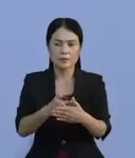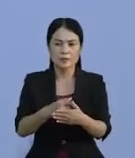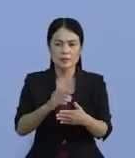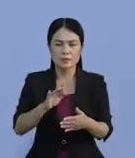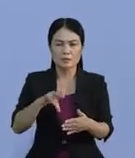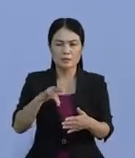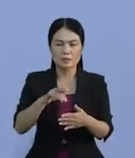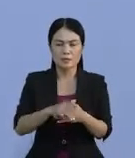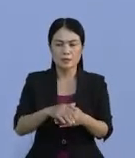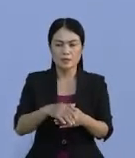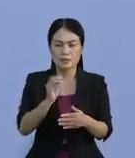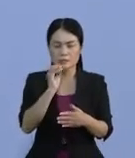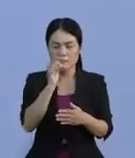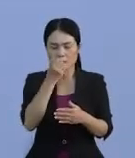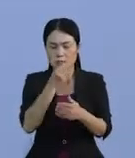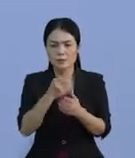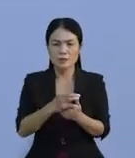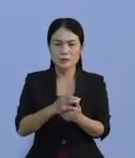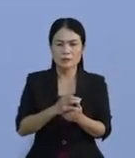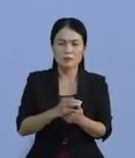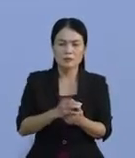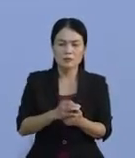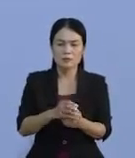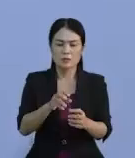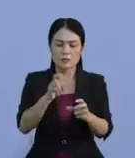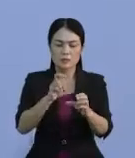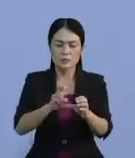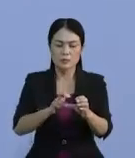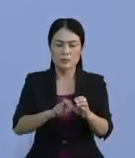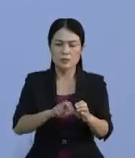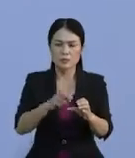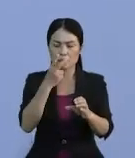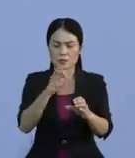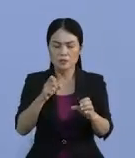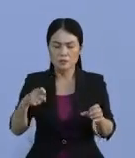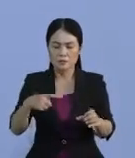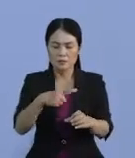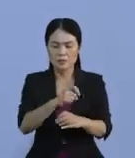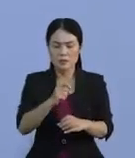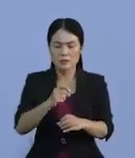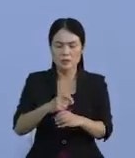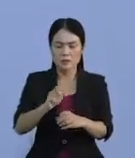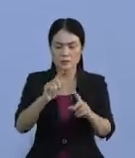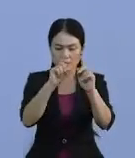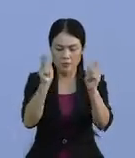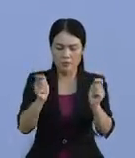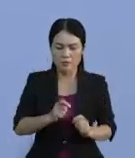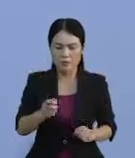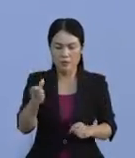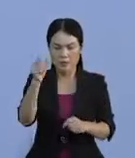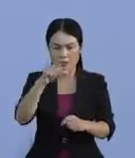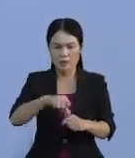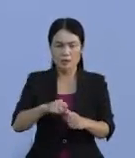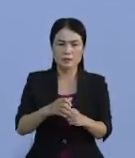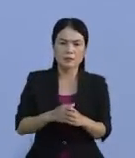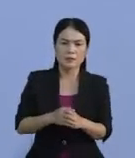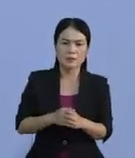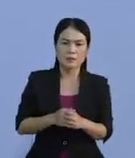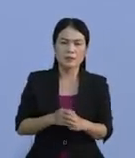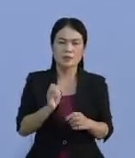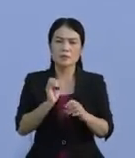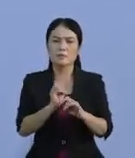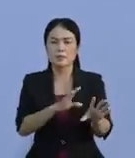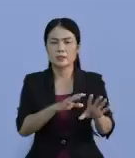ការំយោលមួយហើយវាហើយបំរុងនឹងទុំវាបានឃើញនឹងកើមួយមានរូបរាងអាក្រក់គួរឲ្